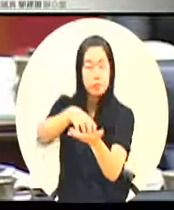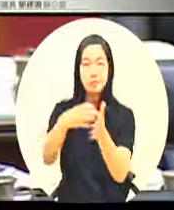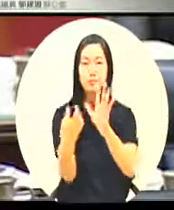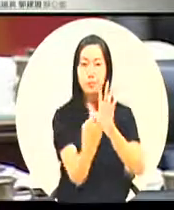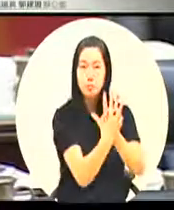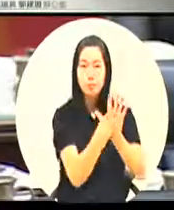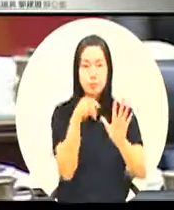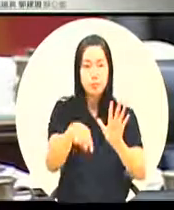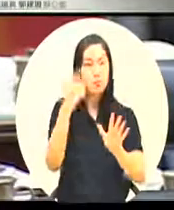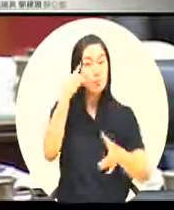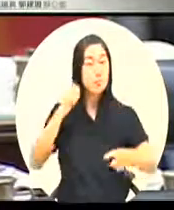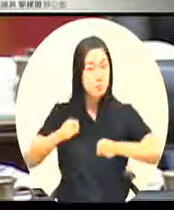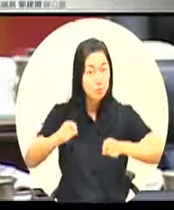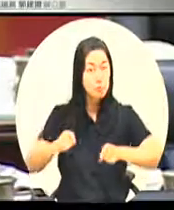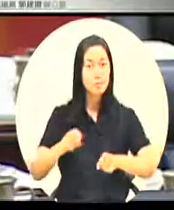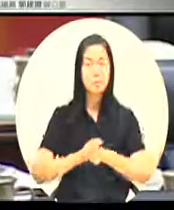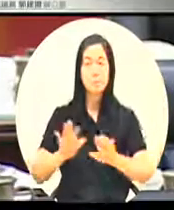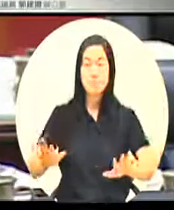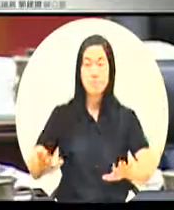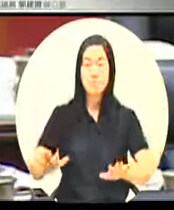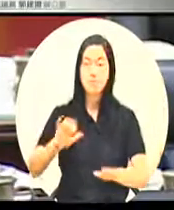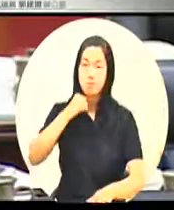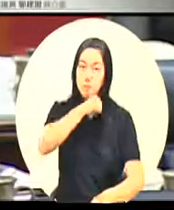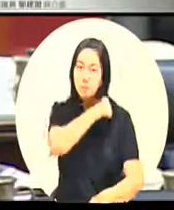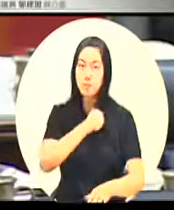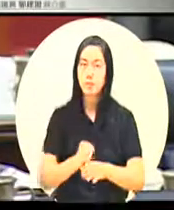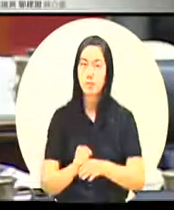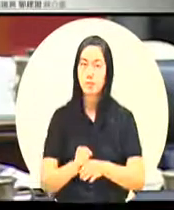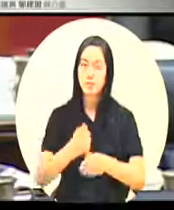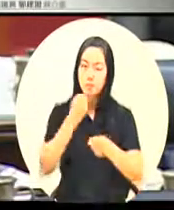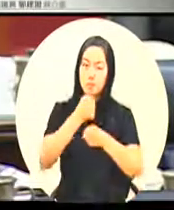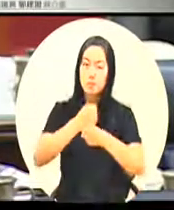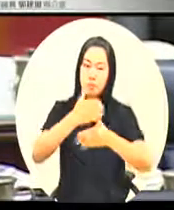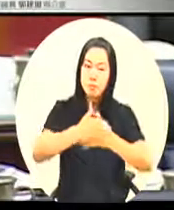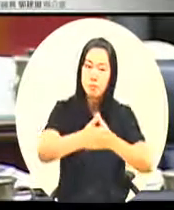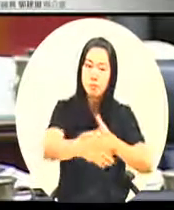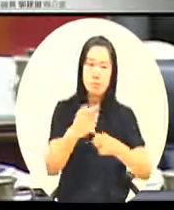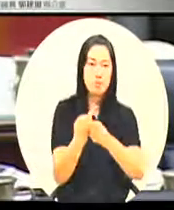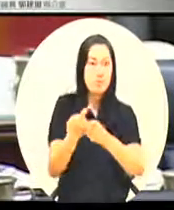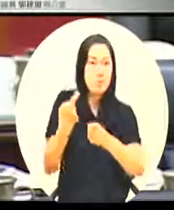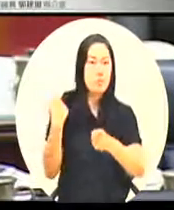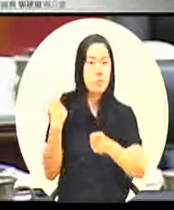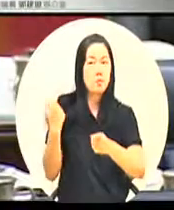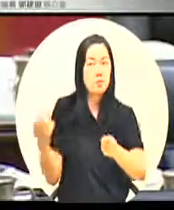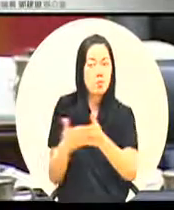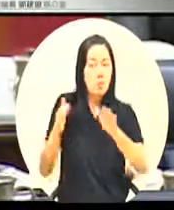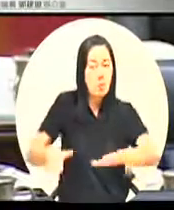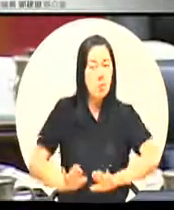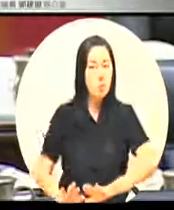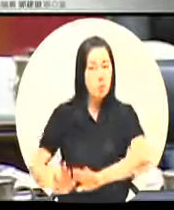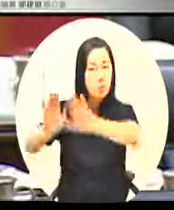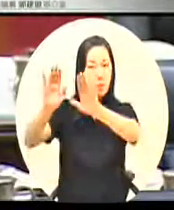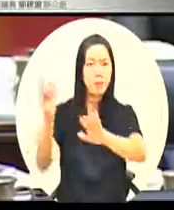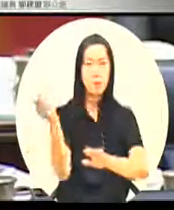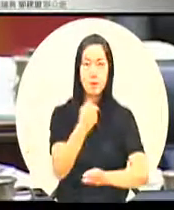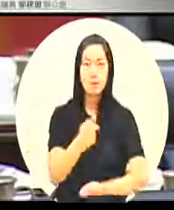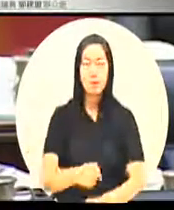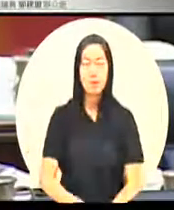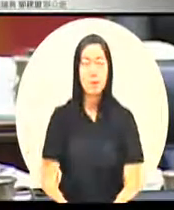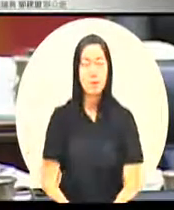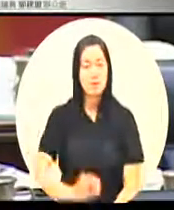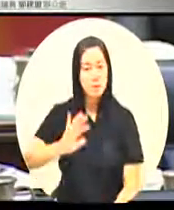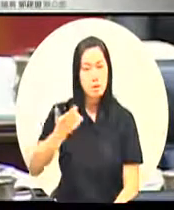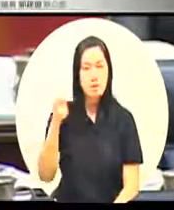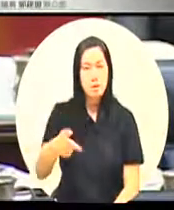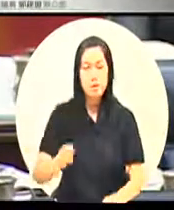哈，台湾进展的从去年来讲是相当快。问题是啦吼，那讲它的